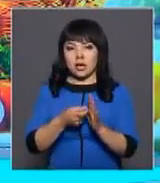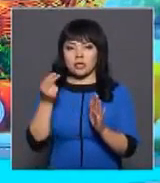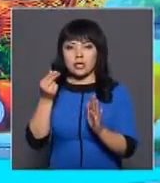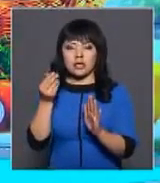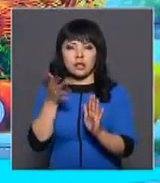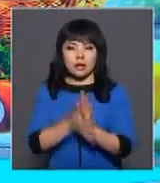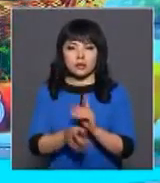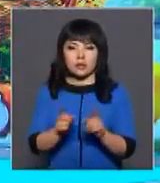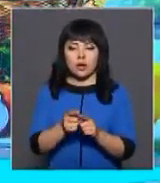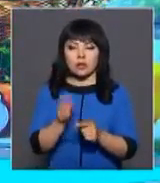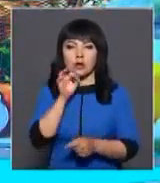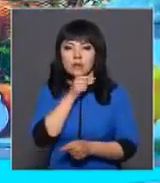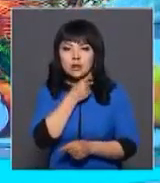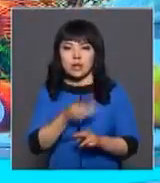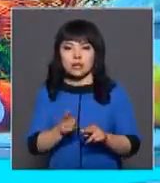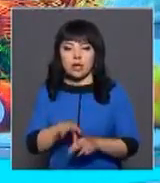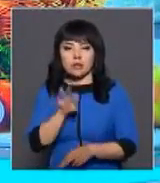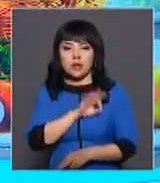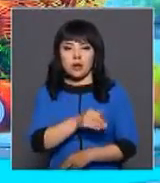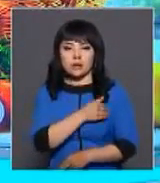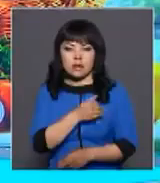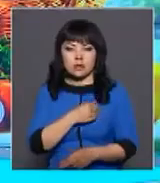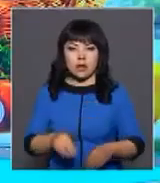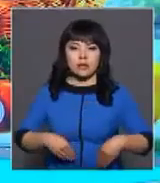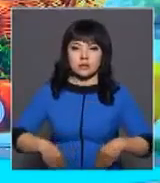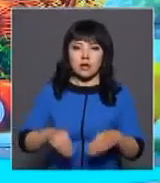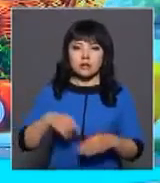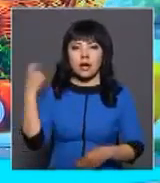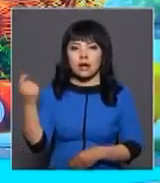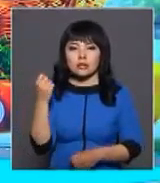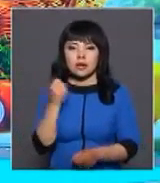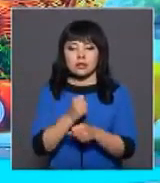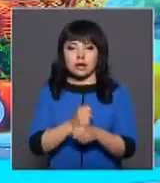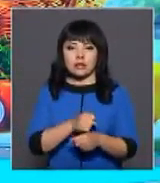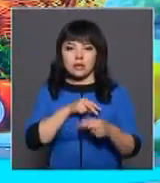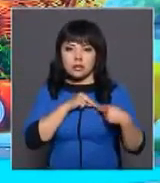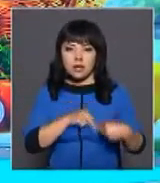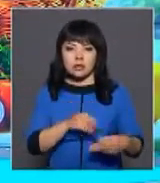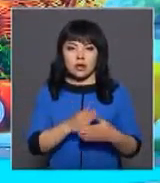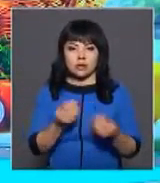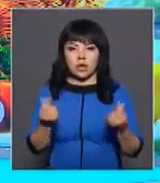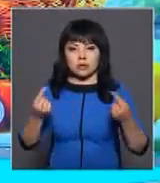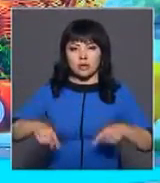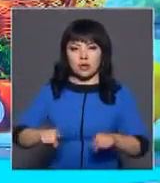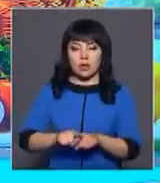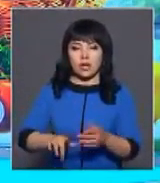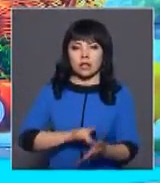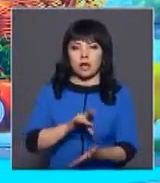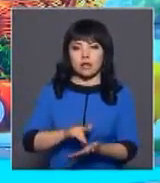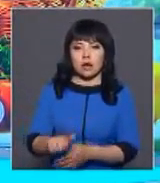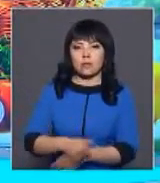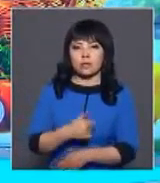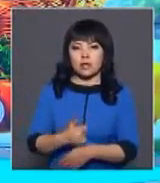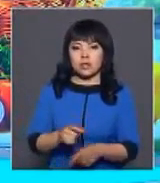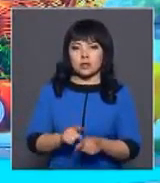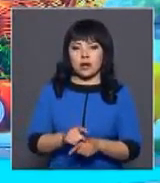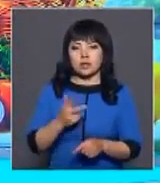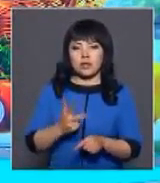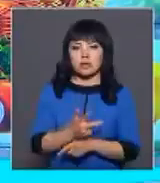қаражатты үнемдеу мақсатында бағбандықпен айналысуда. Соның арқасында дағдарыс кезінде қалалық бақшалардың саны 3